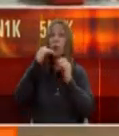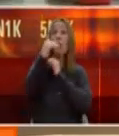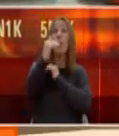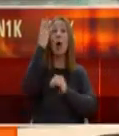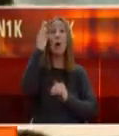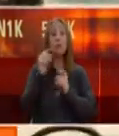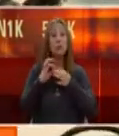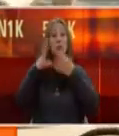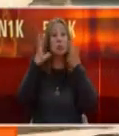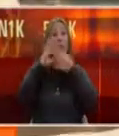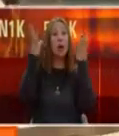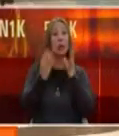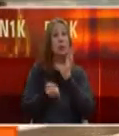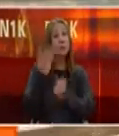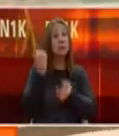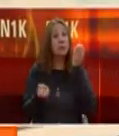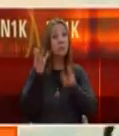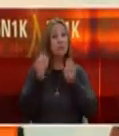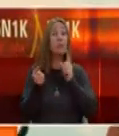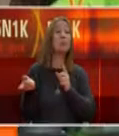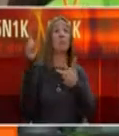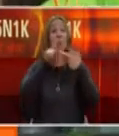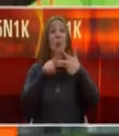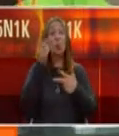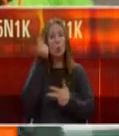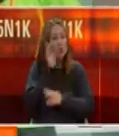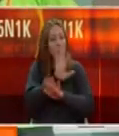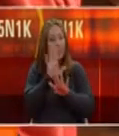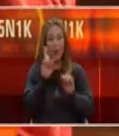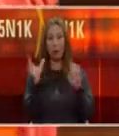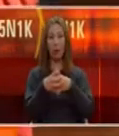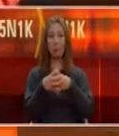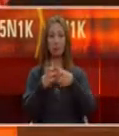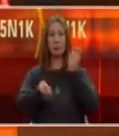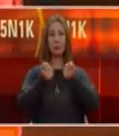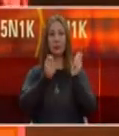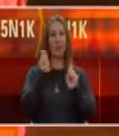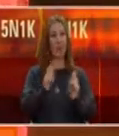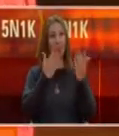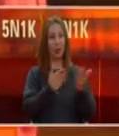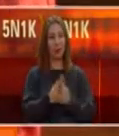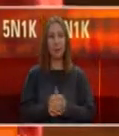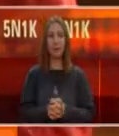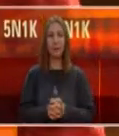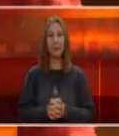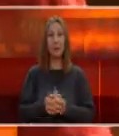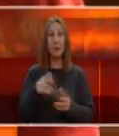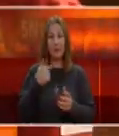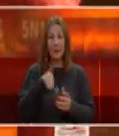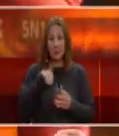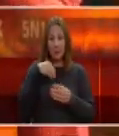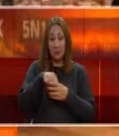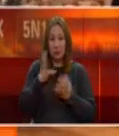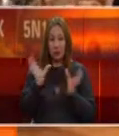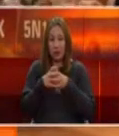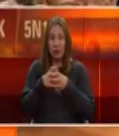anlamı olan çözümler üretiyorlar. Bir taraftan da unutamayacakları bir takım çalışması yaşıyorlar. Benim için en önemli tarafı